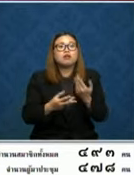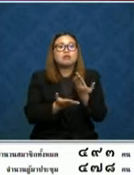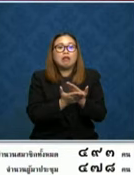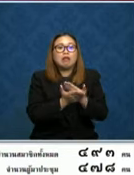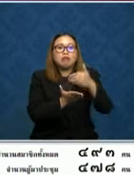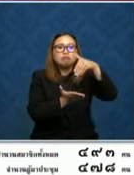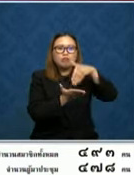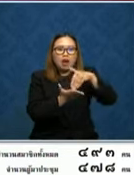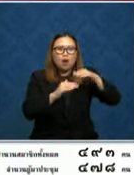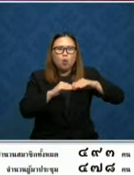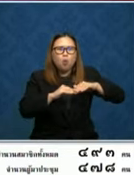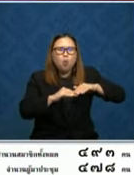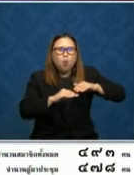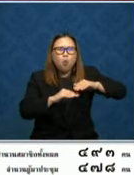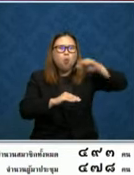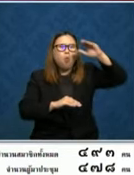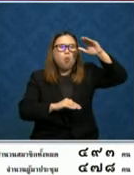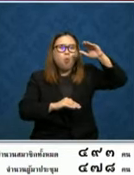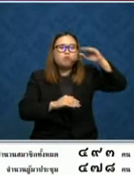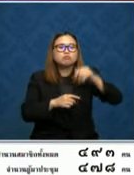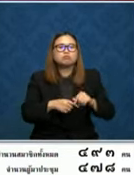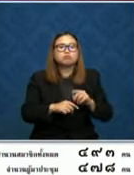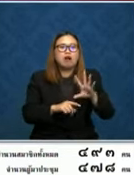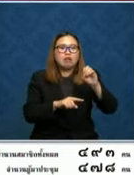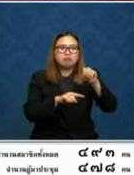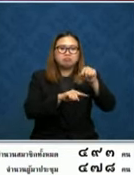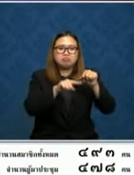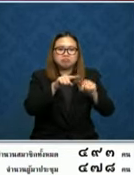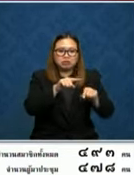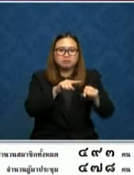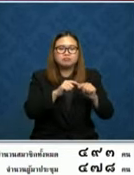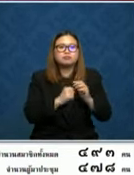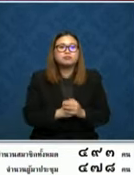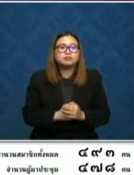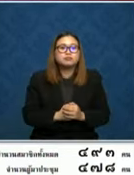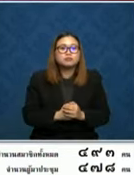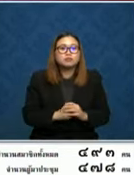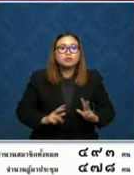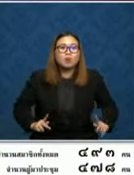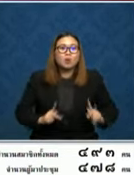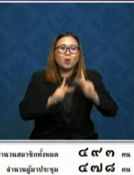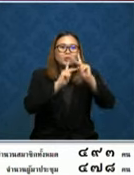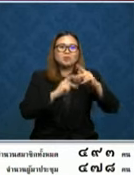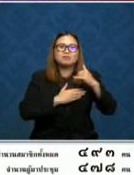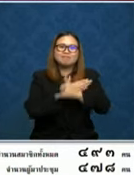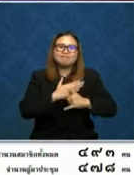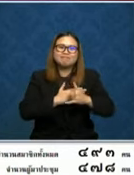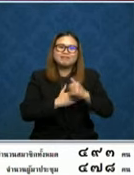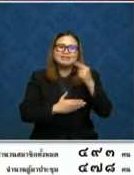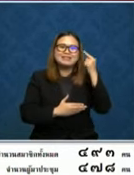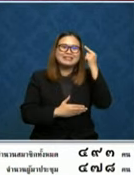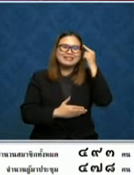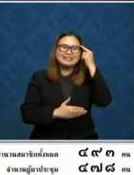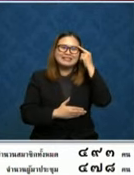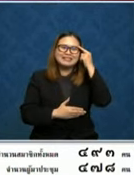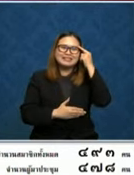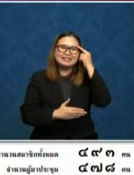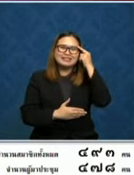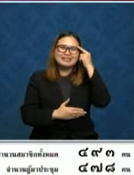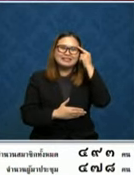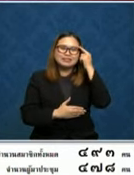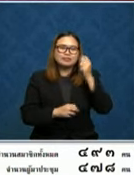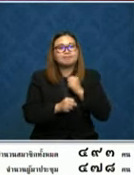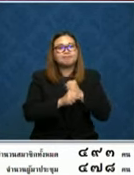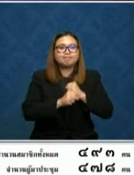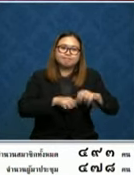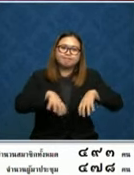างมากกว่าร้อยละ50ส่งผลให้กระทรวงการต่างประเทศไม่สามารถดำเนินการได้ในช่วงเว